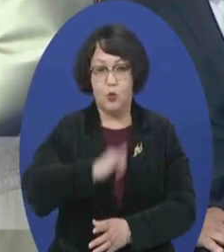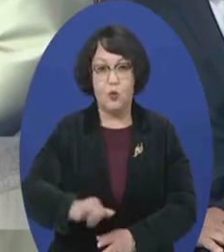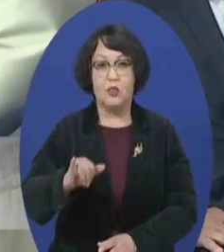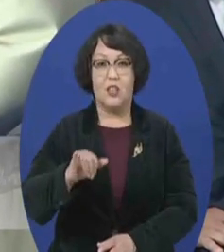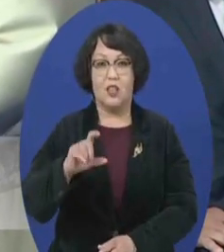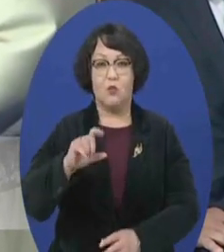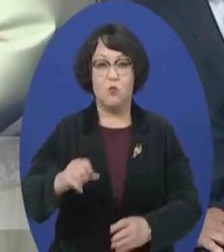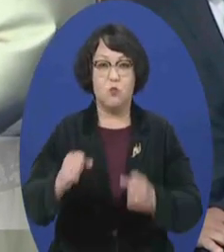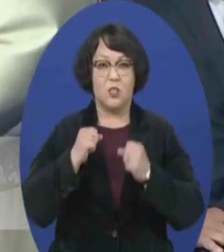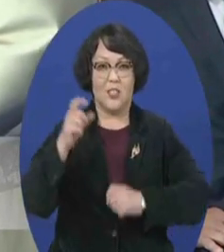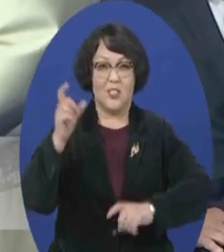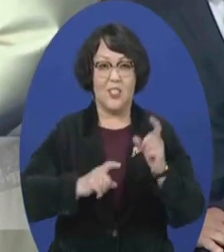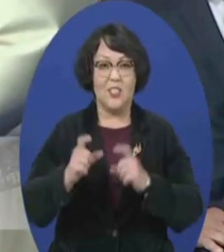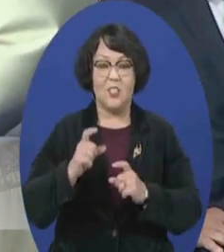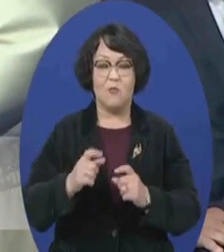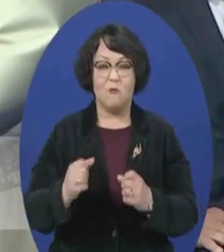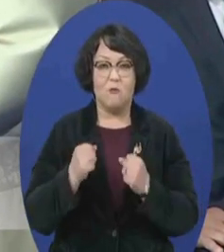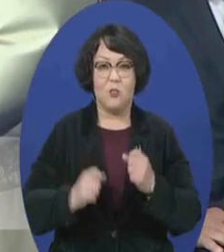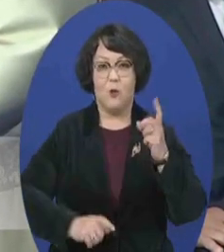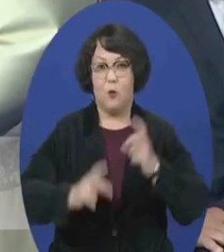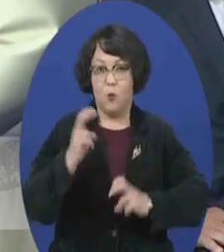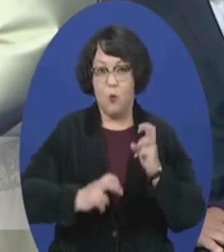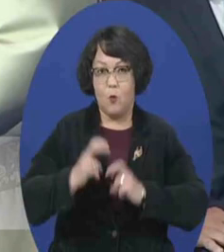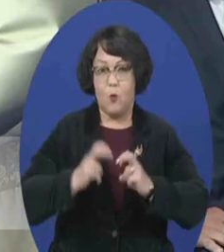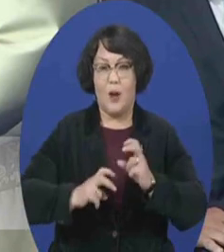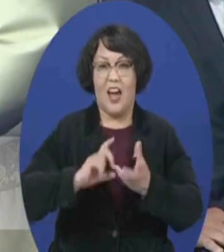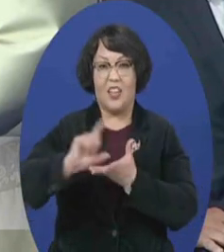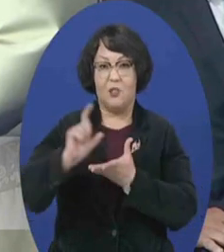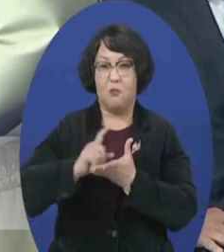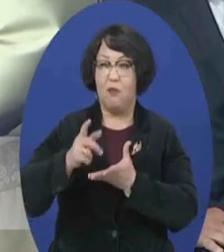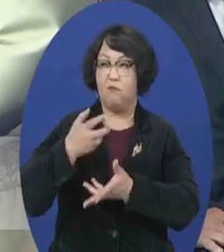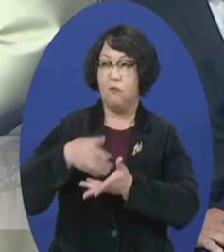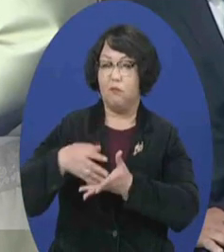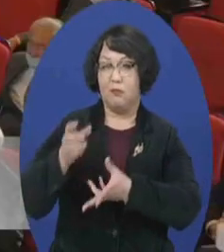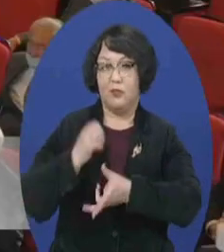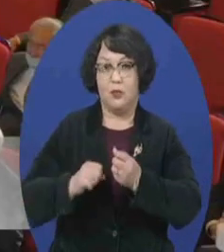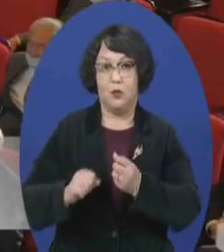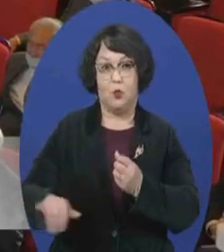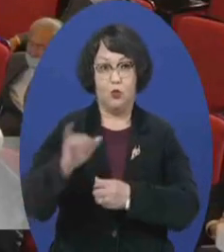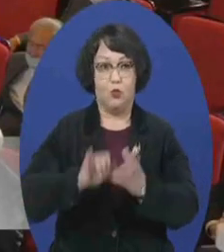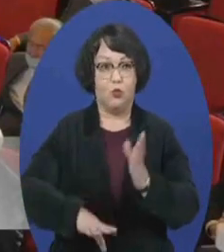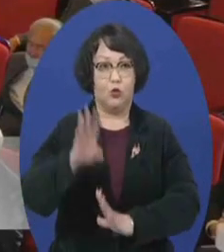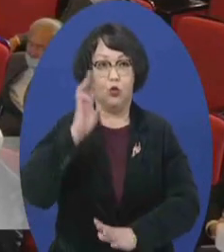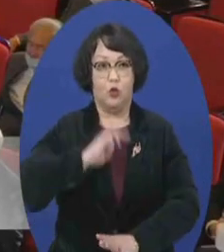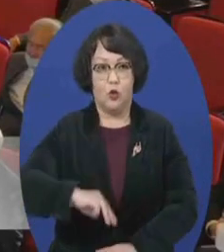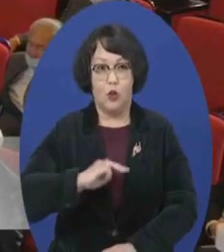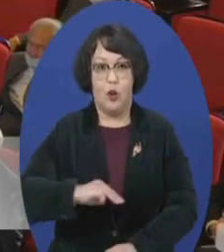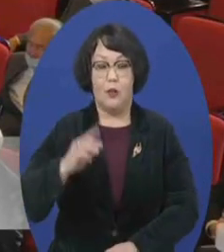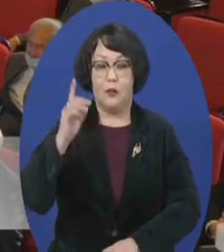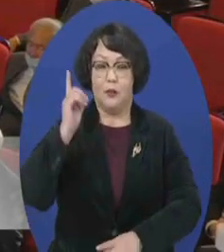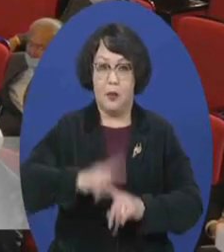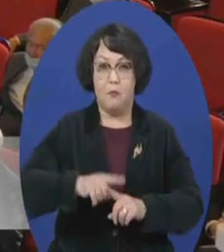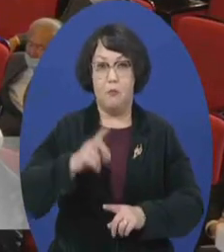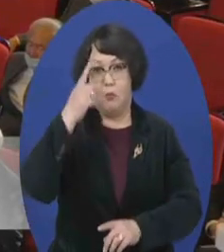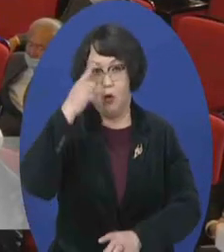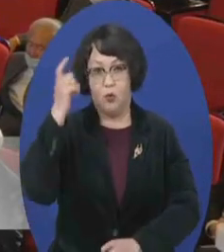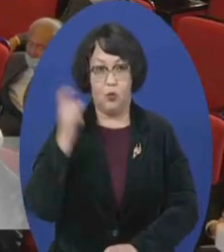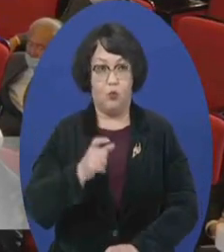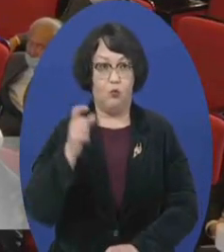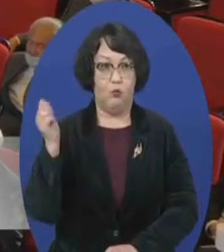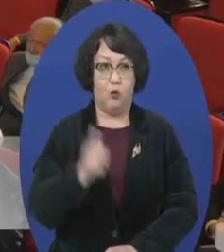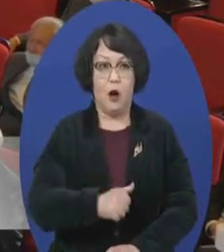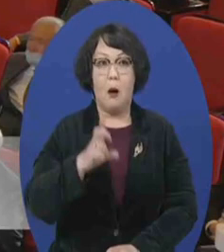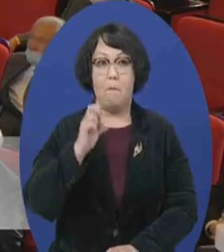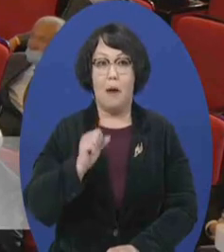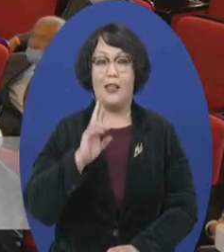орноо хүчрэг эдийн засагтай үйлдвэрлэгч, экспортлогч ус болгон хөгжүүлэхийн зэрэгцээ Монгол хүн бүр баялагтай эзэн